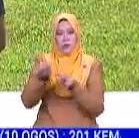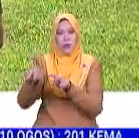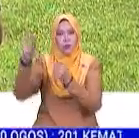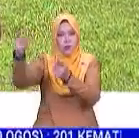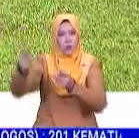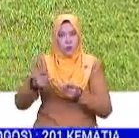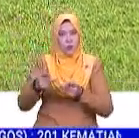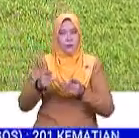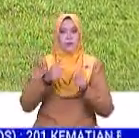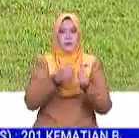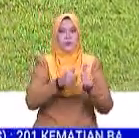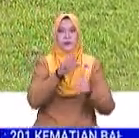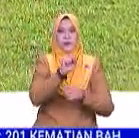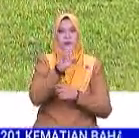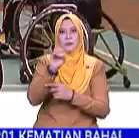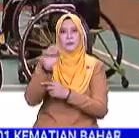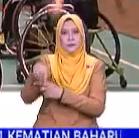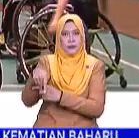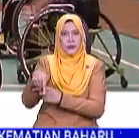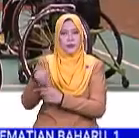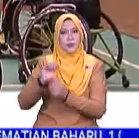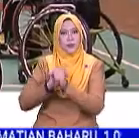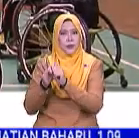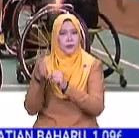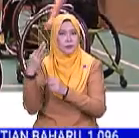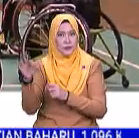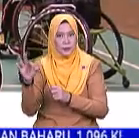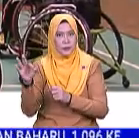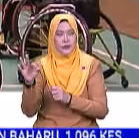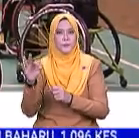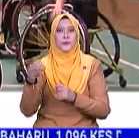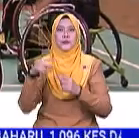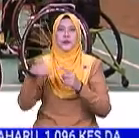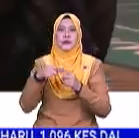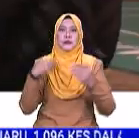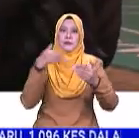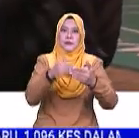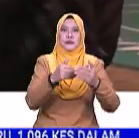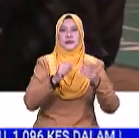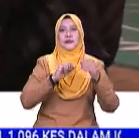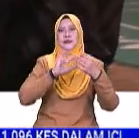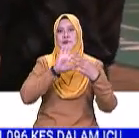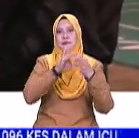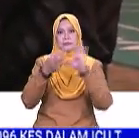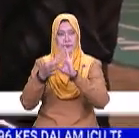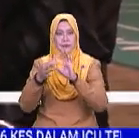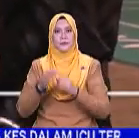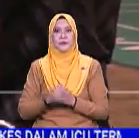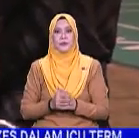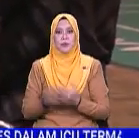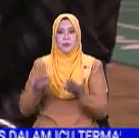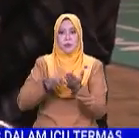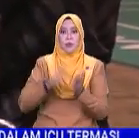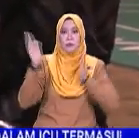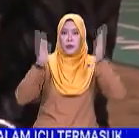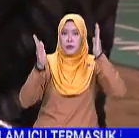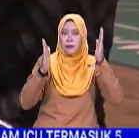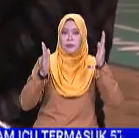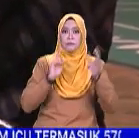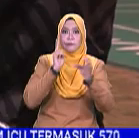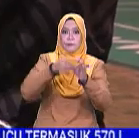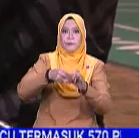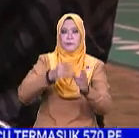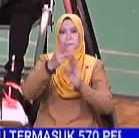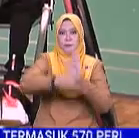protokol berhubung prosedur operasi standar SOP COVID-19 menjelang temasya sukan itu. Sebagai rekod, Malaysia mengambil bahagian pada